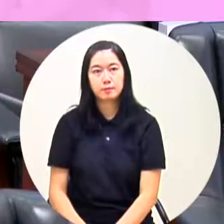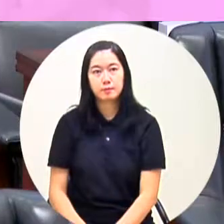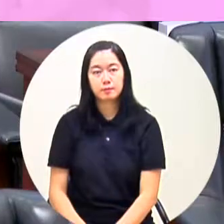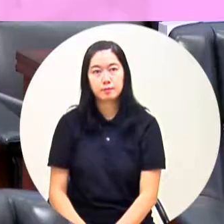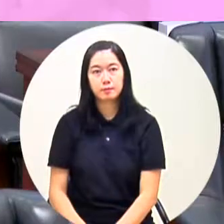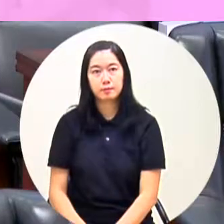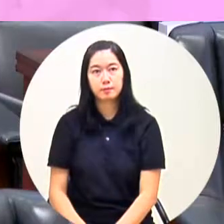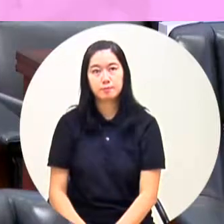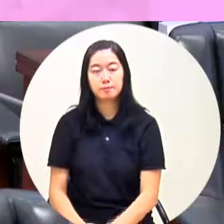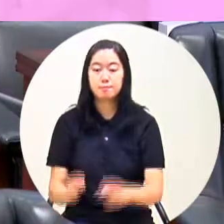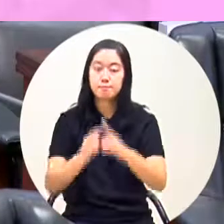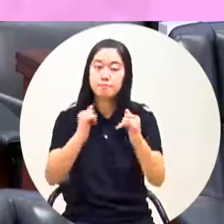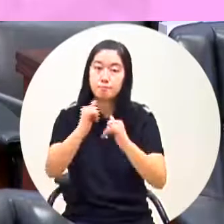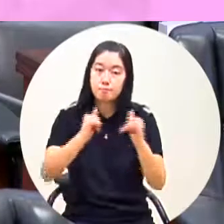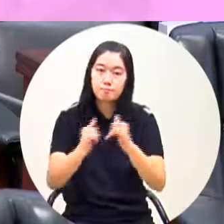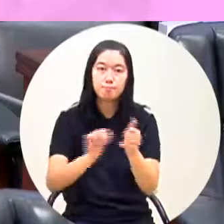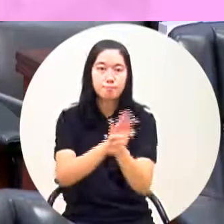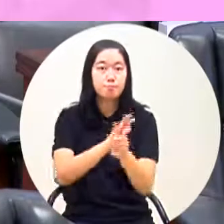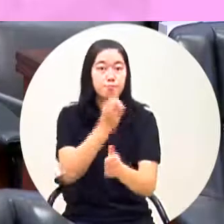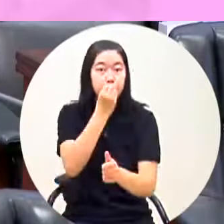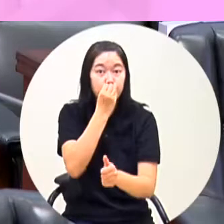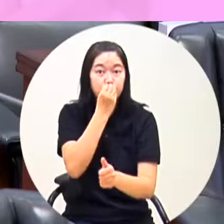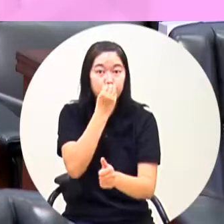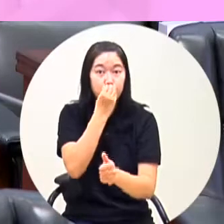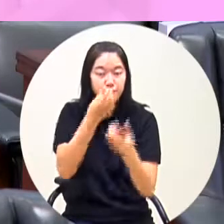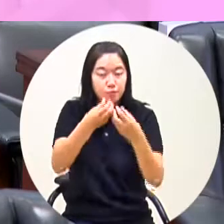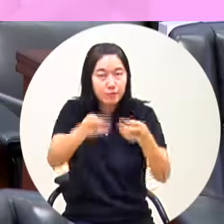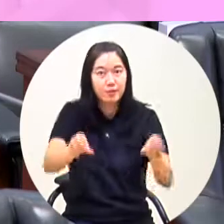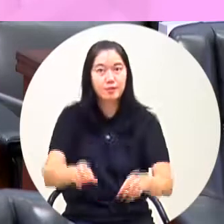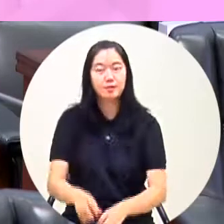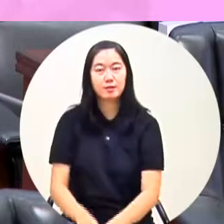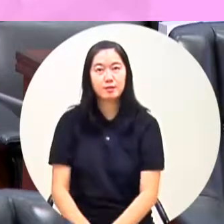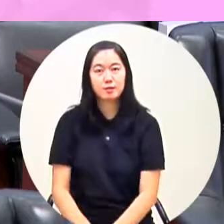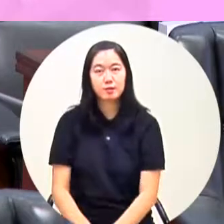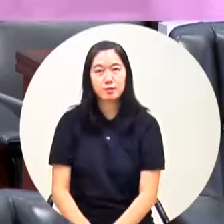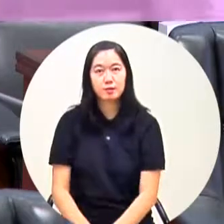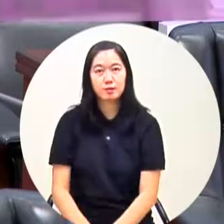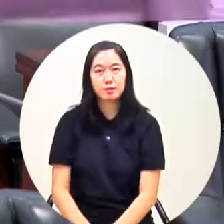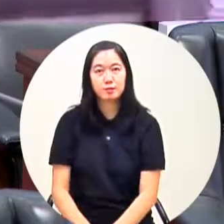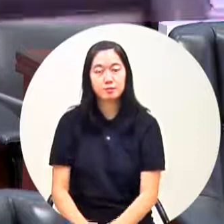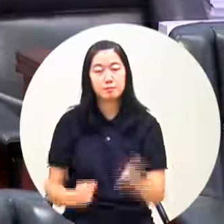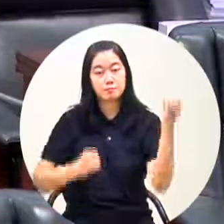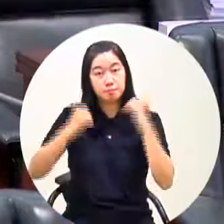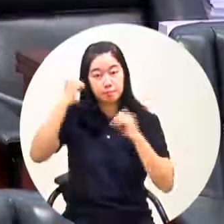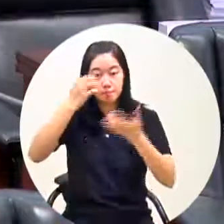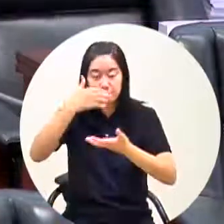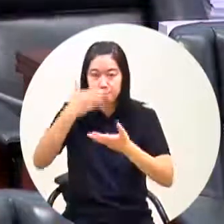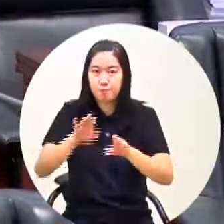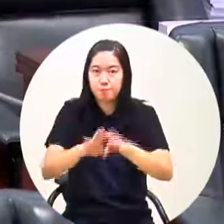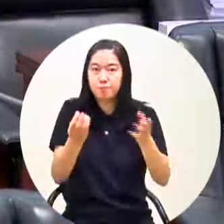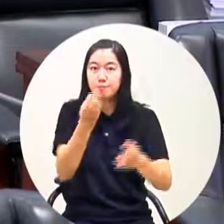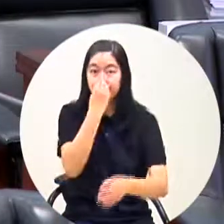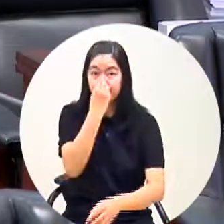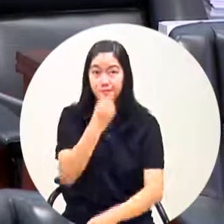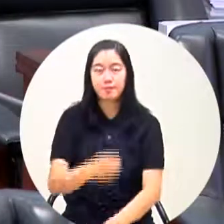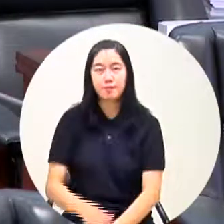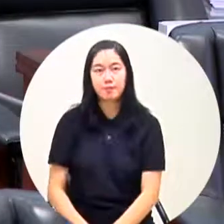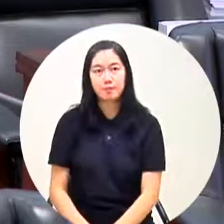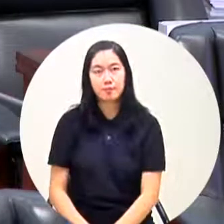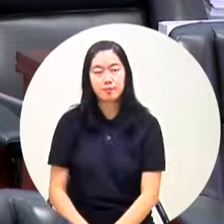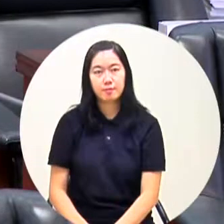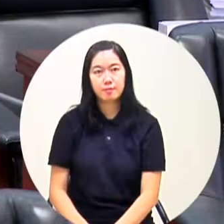那我相信我们台湾人都很爱吃蛋嘛哈，所以都会从早餐开始的哈。那